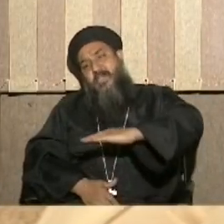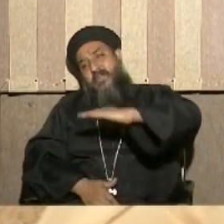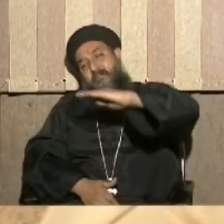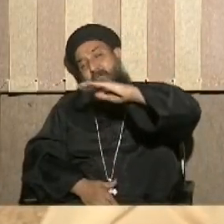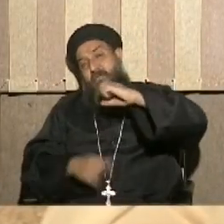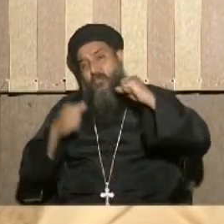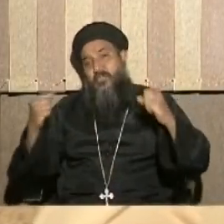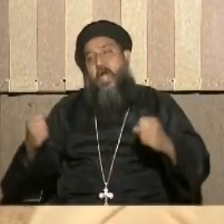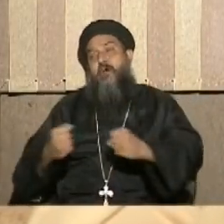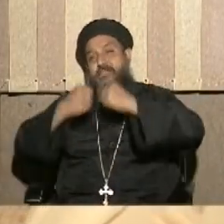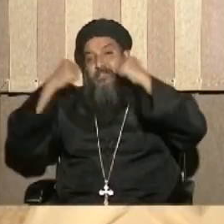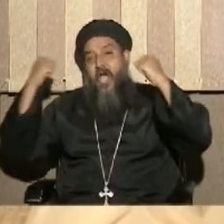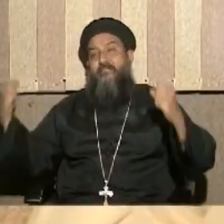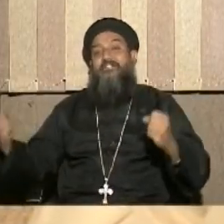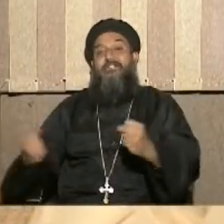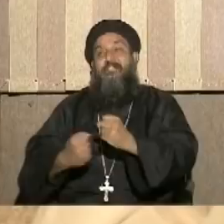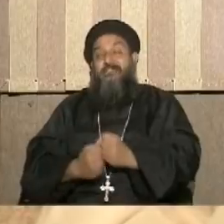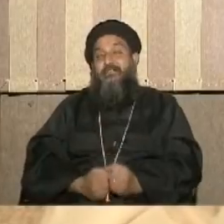حداثتي.